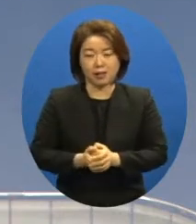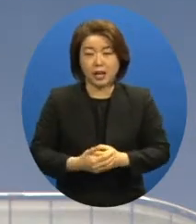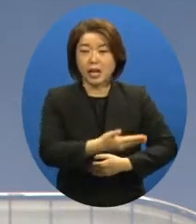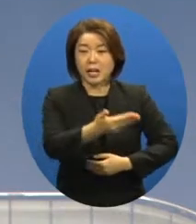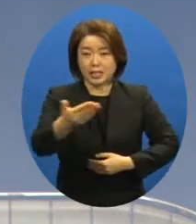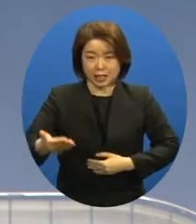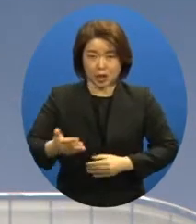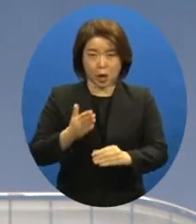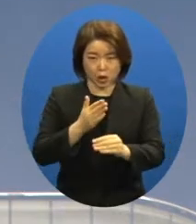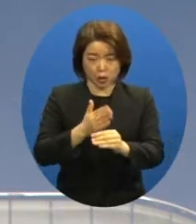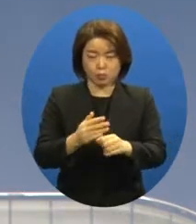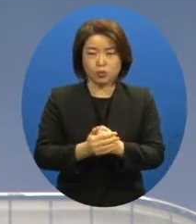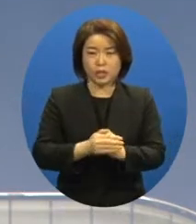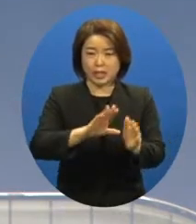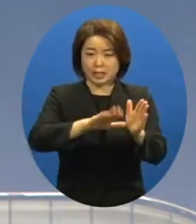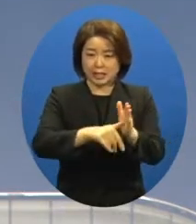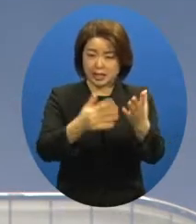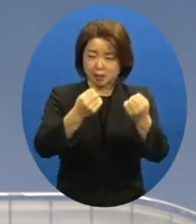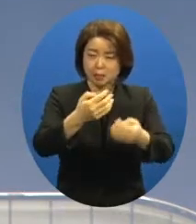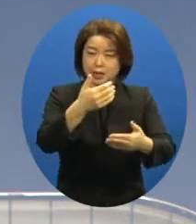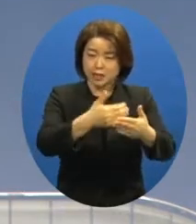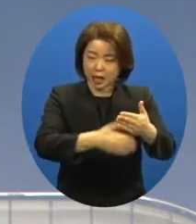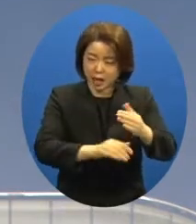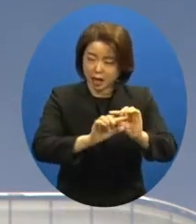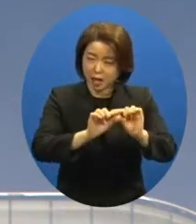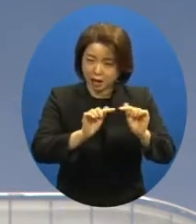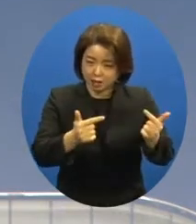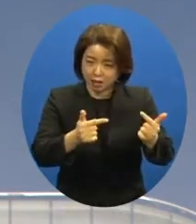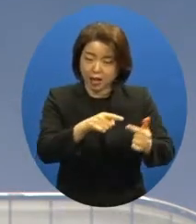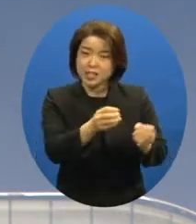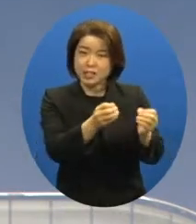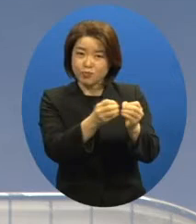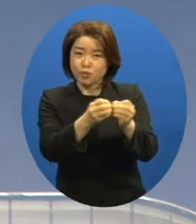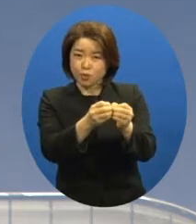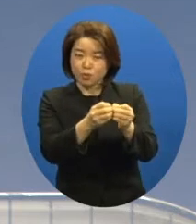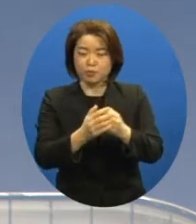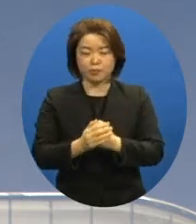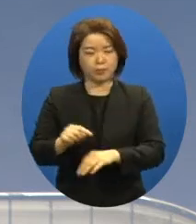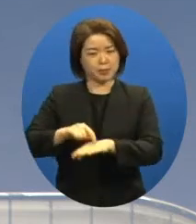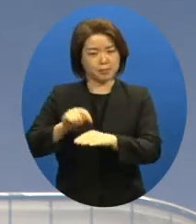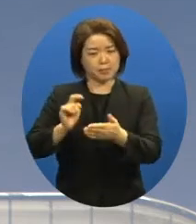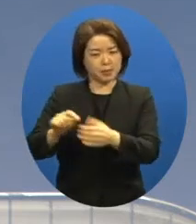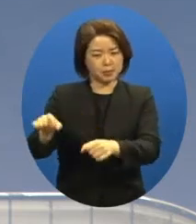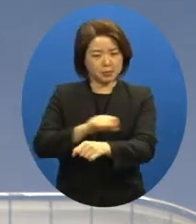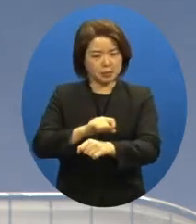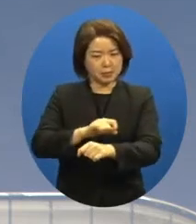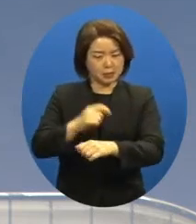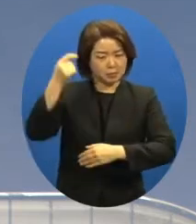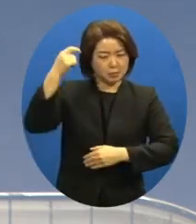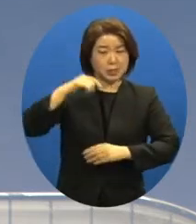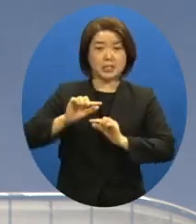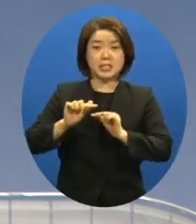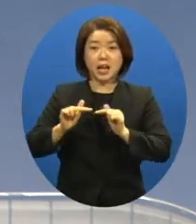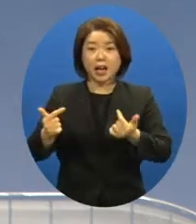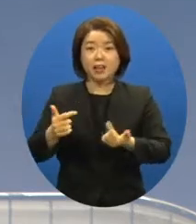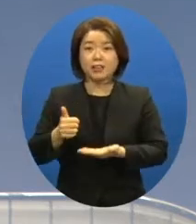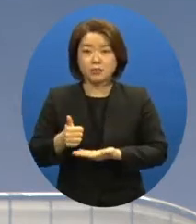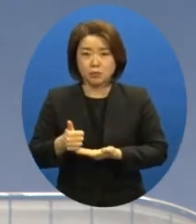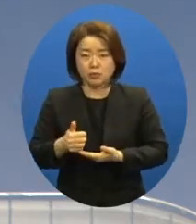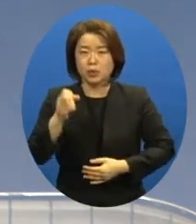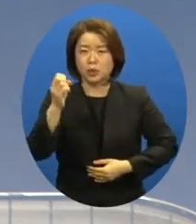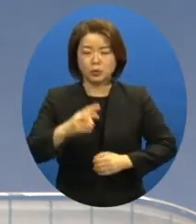여러분 중에 때가 얼마 남지 않았으리라는 이 구절이 마음에 특별히 와닿지 않는 분,